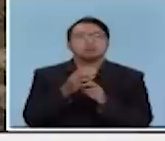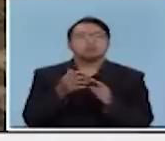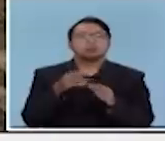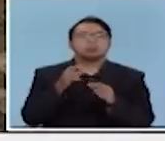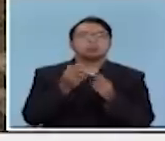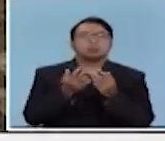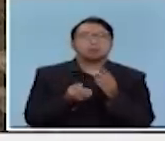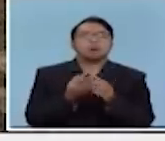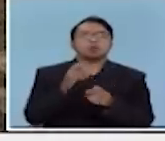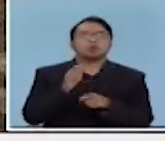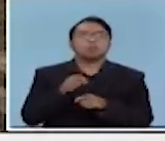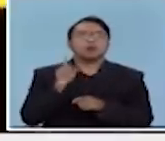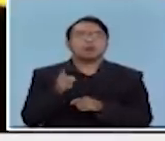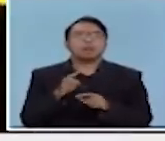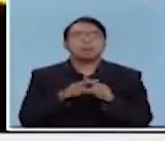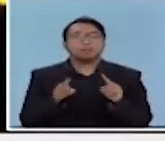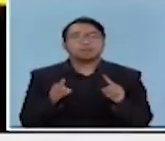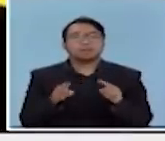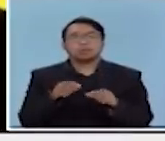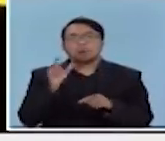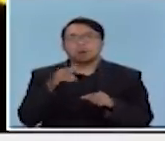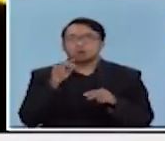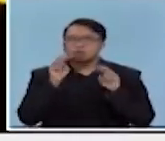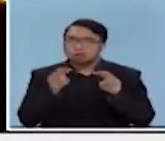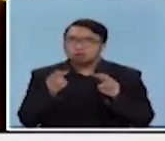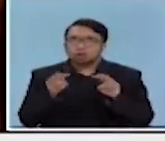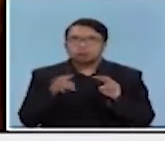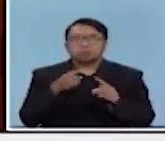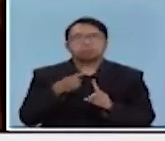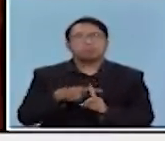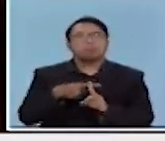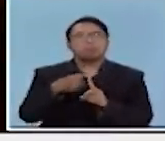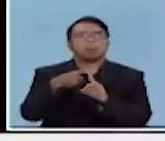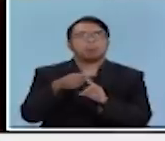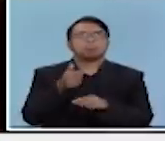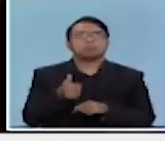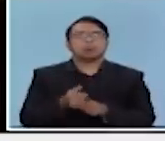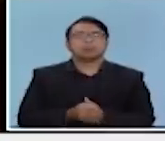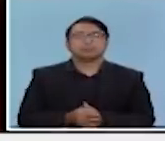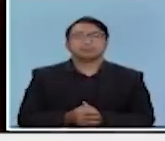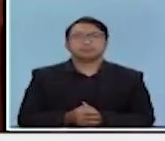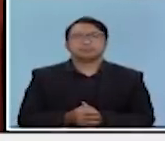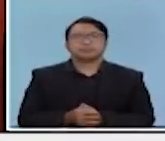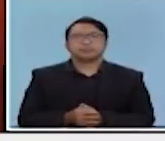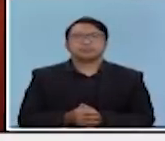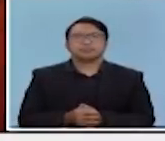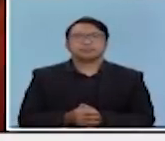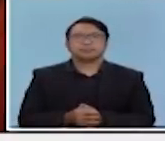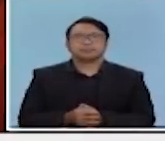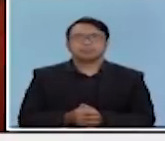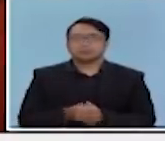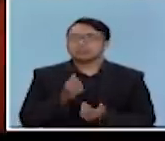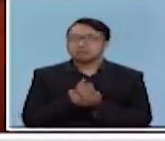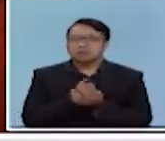tidak traffic tadi sudah terjadi. Nah, itu yang sebetulnya harusnya disesalkan, tidak